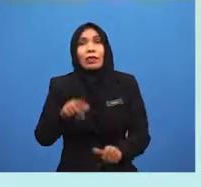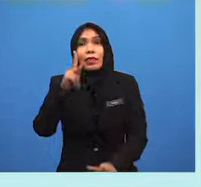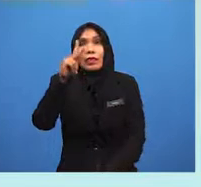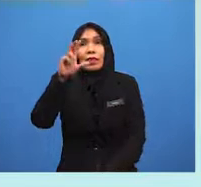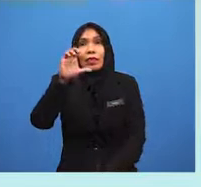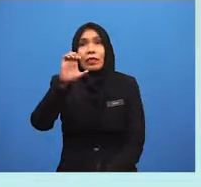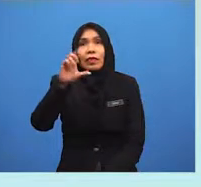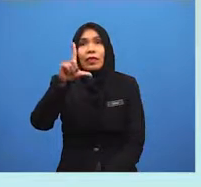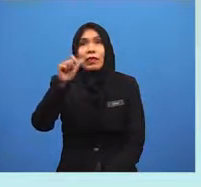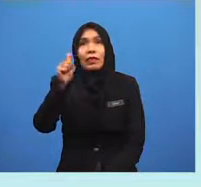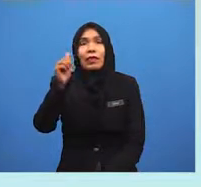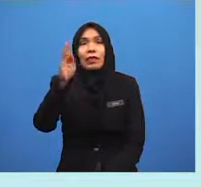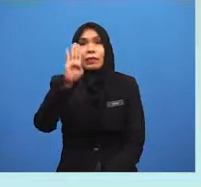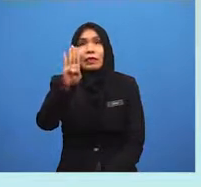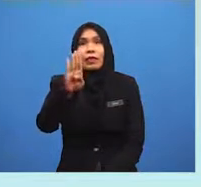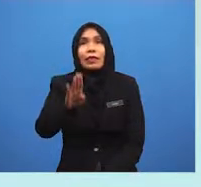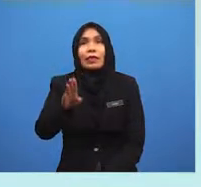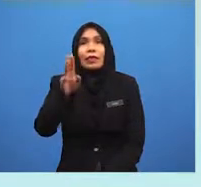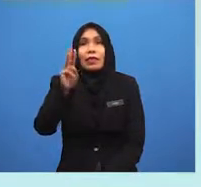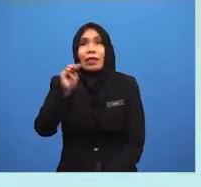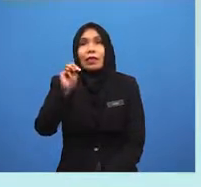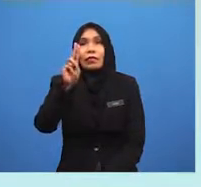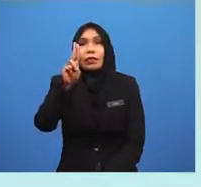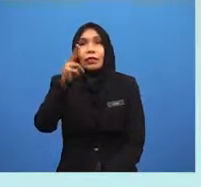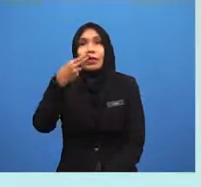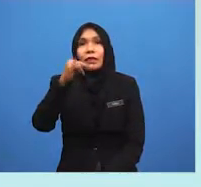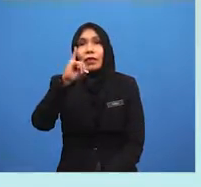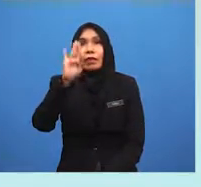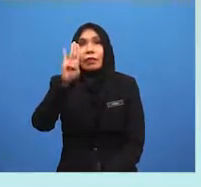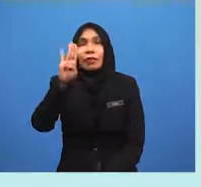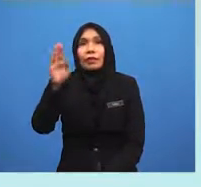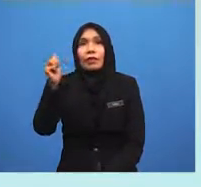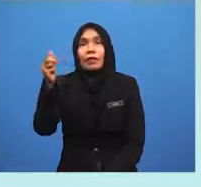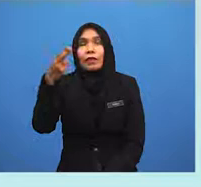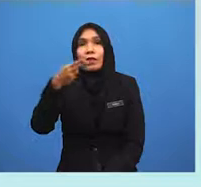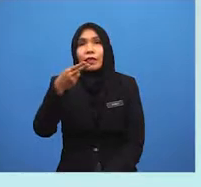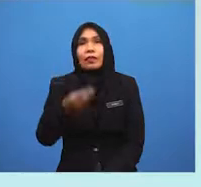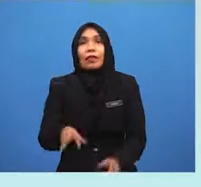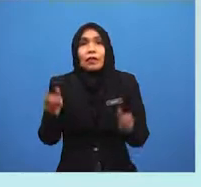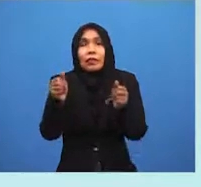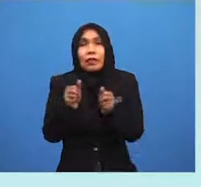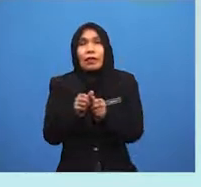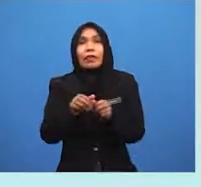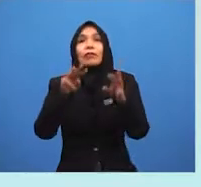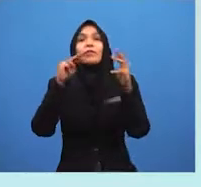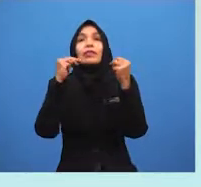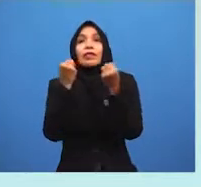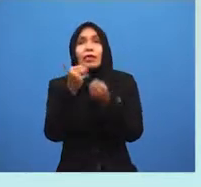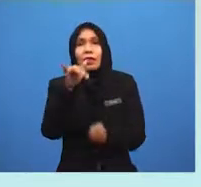Muhibah Taman Arwana bersama anggota masyarakat yang lain. Sikap